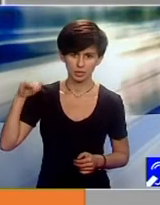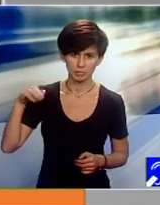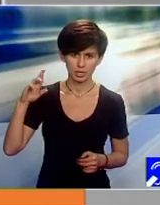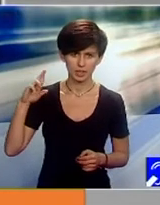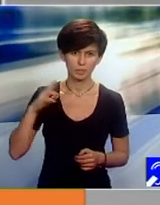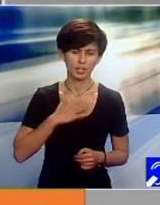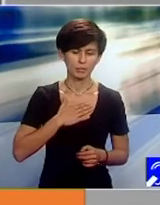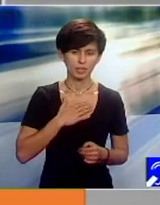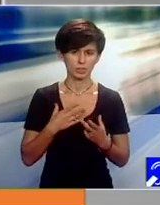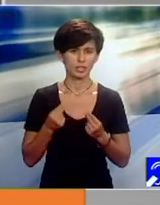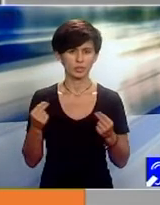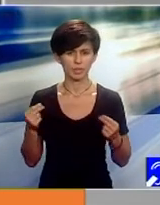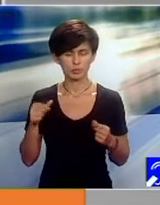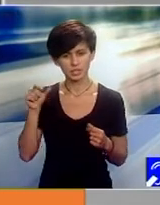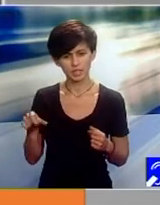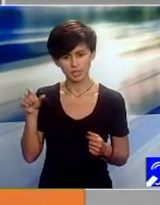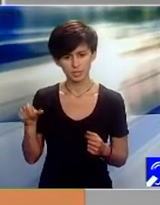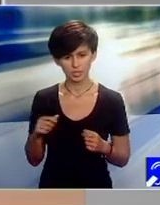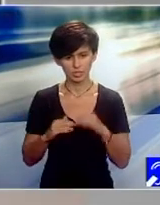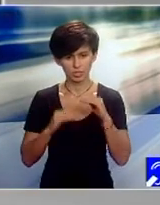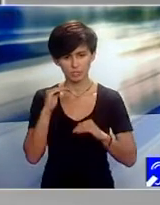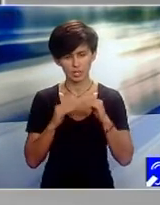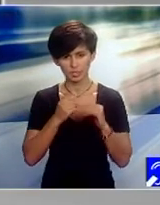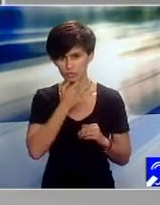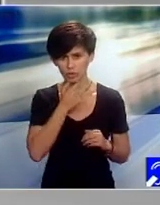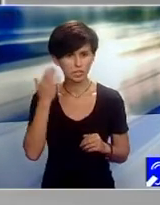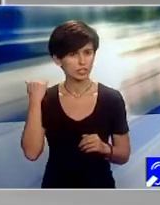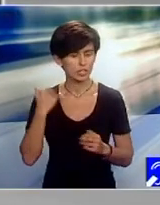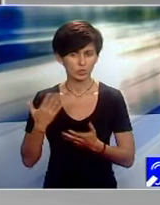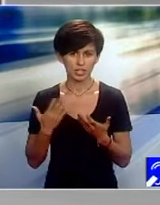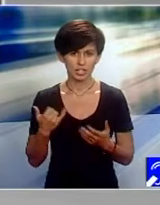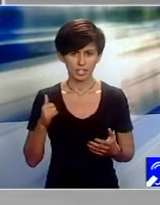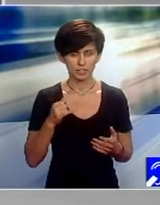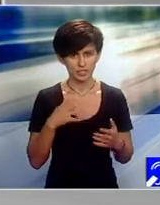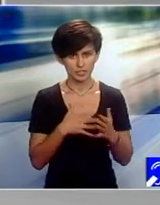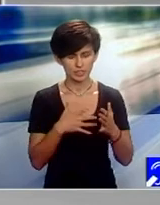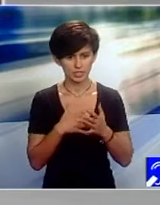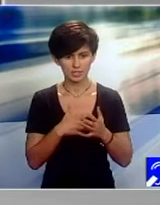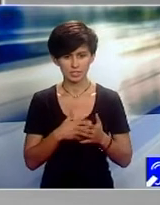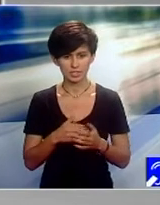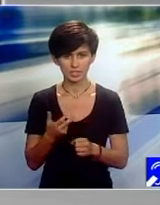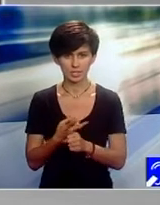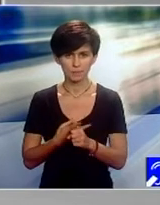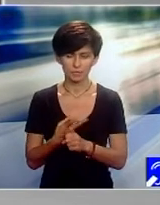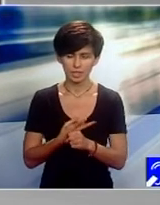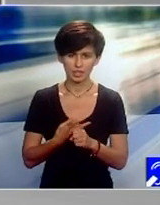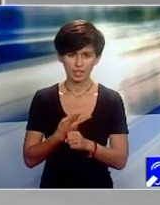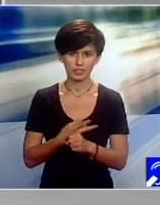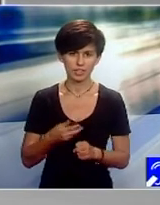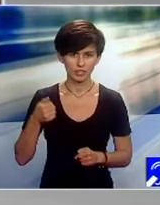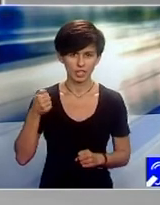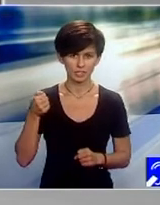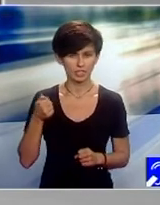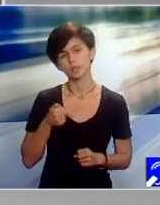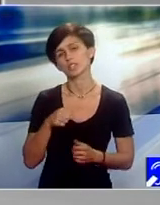cred că, dublu populației față de anul trecut care au venit să se testeze în acest an atât la Cafeneaua Alzheimer cât și la Centrul